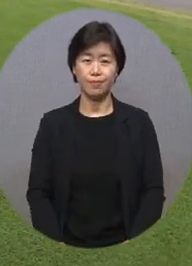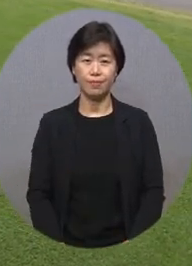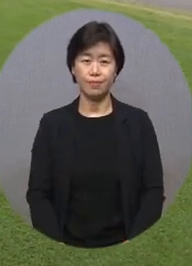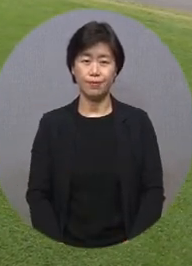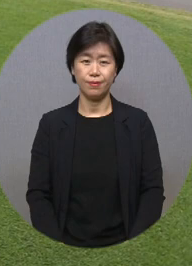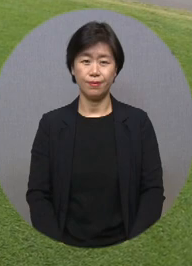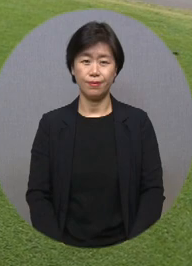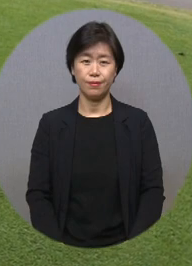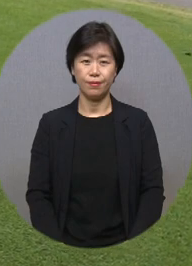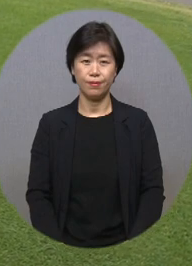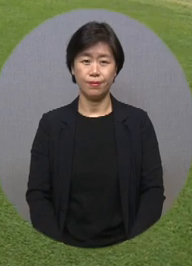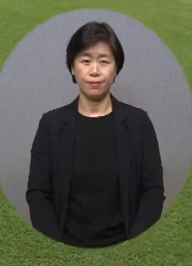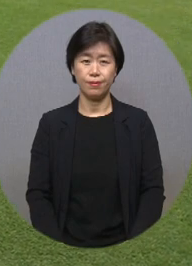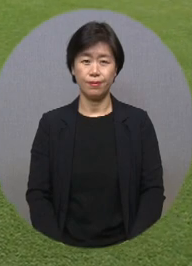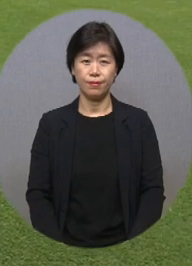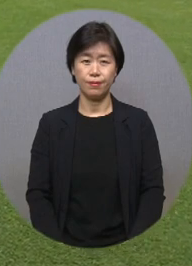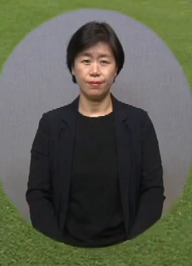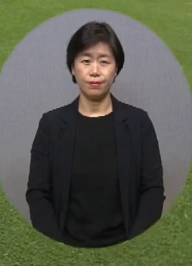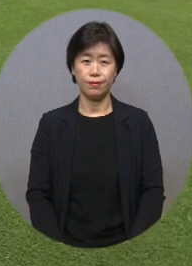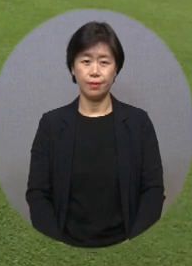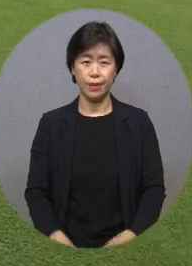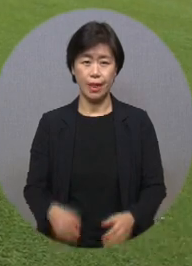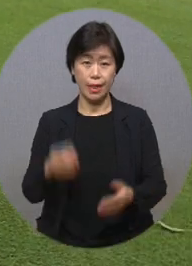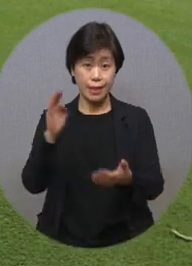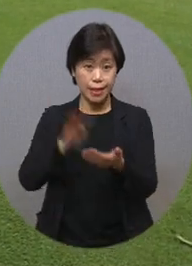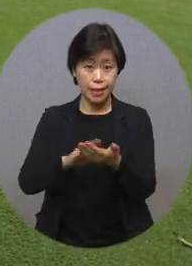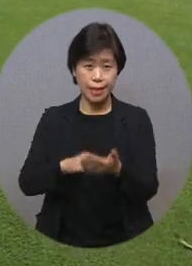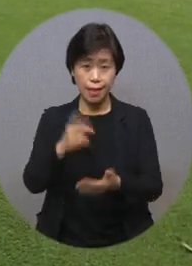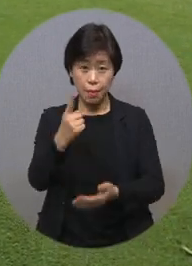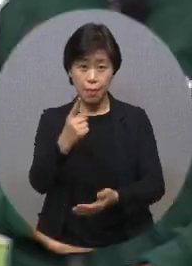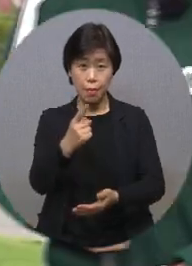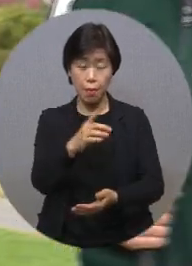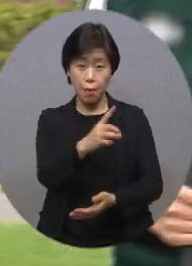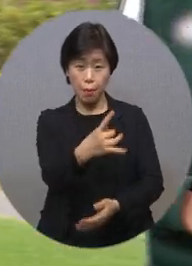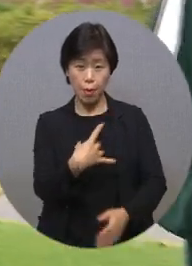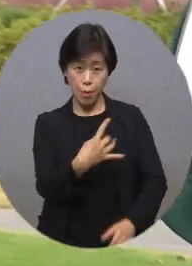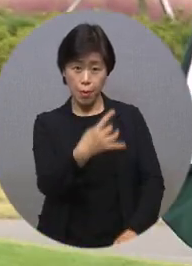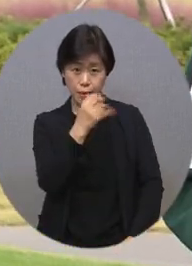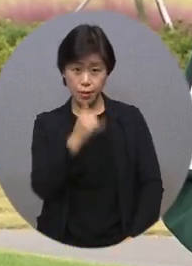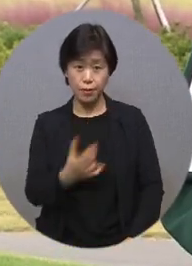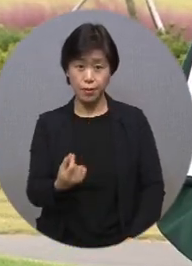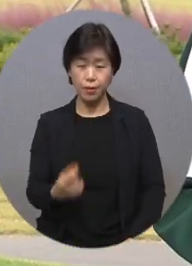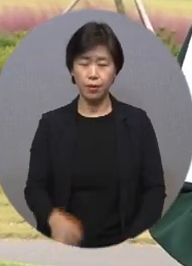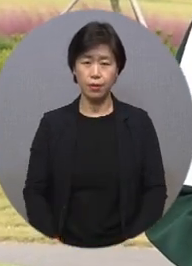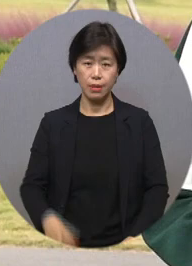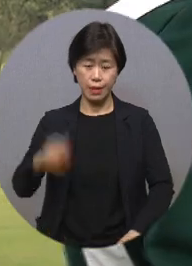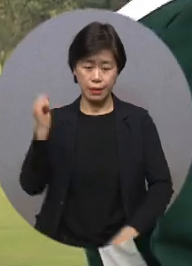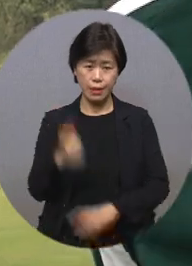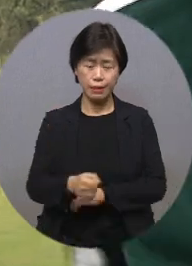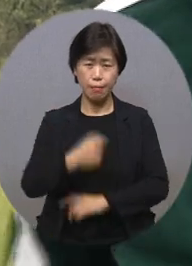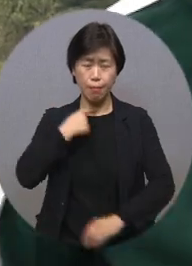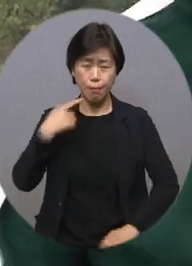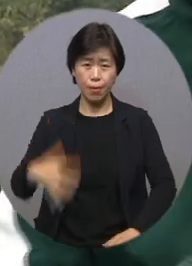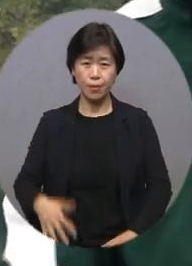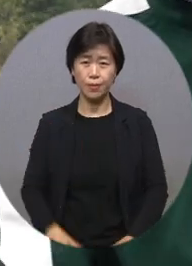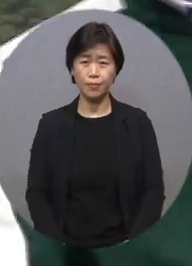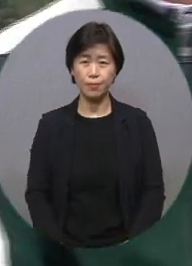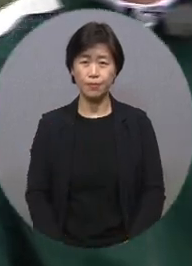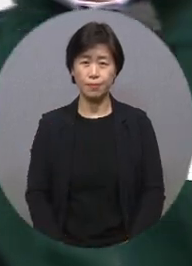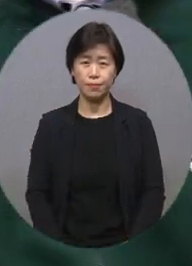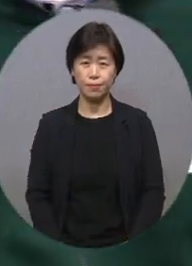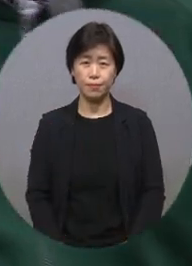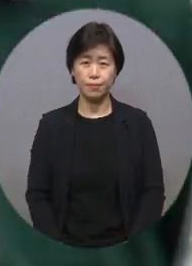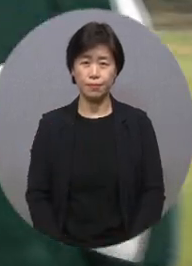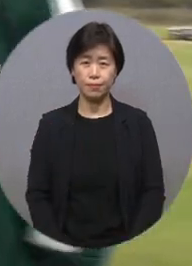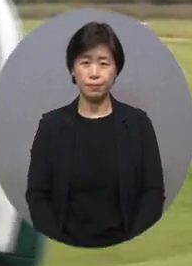원래 이렇게 하는 거야. 그럼 이거 딱지 한 번씩 하는 겁니까? 한 번씩, 예. 딱지 한 번도 안 해봤는데? 어. 내가 이걸 못 맞춘다